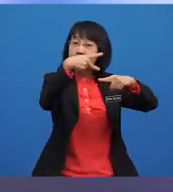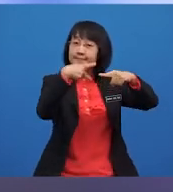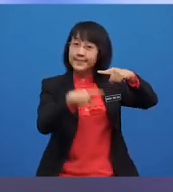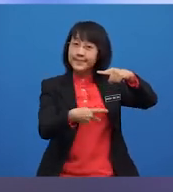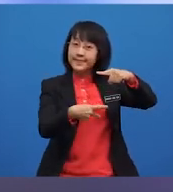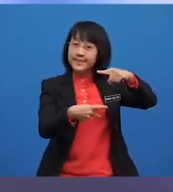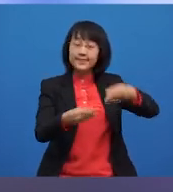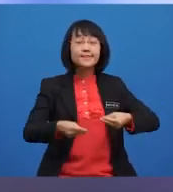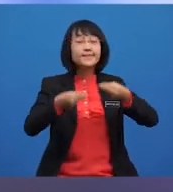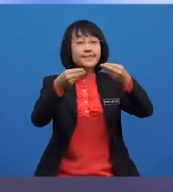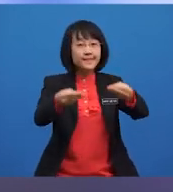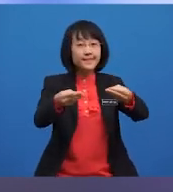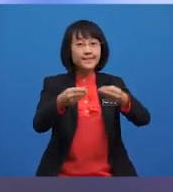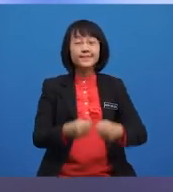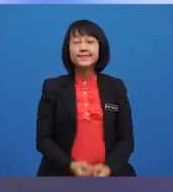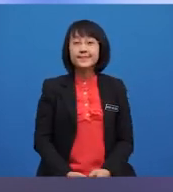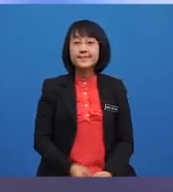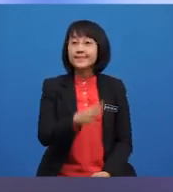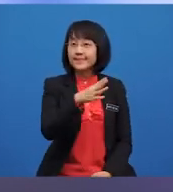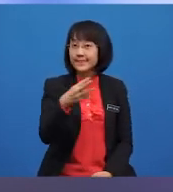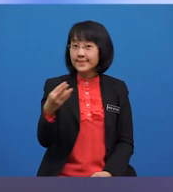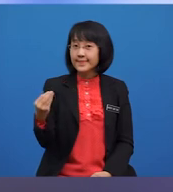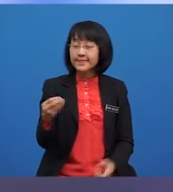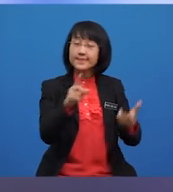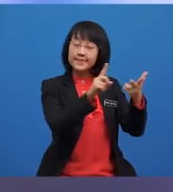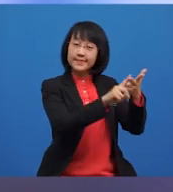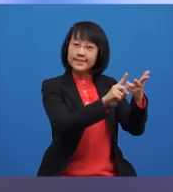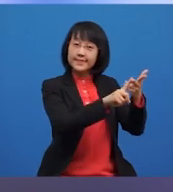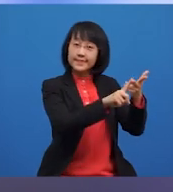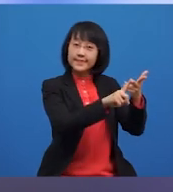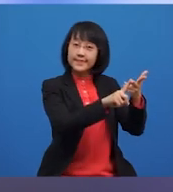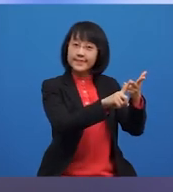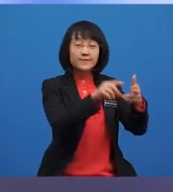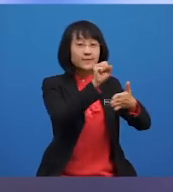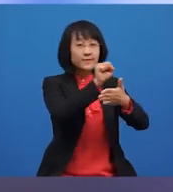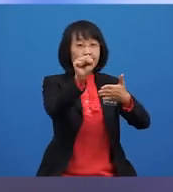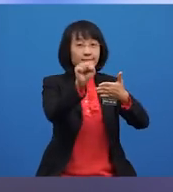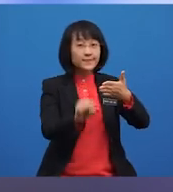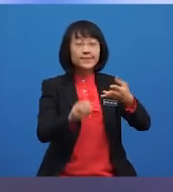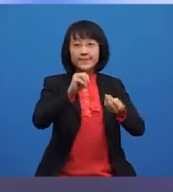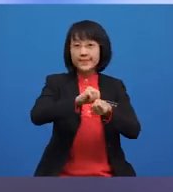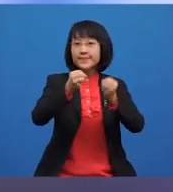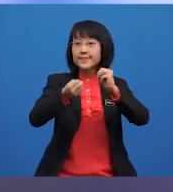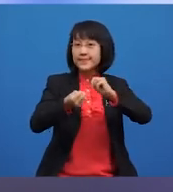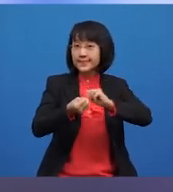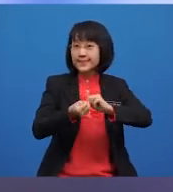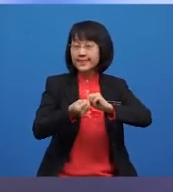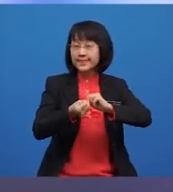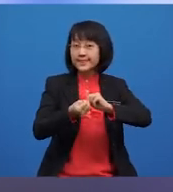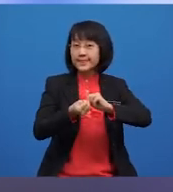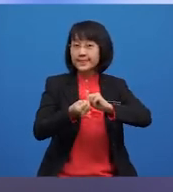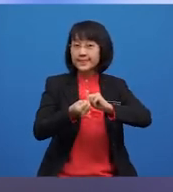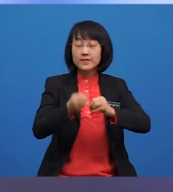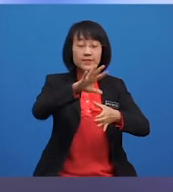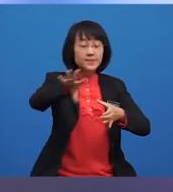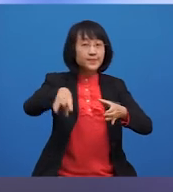pecahan yang diberi. Dan ketiga, menyelesaikan masalah